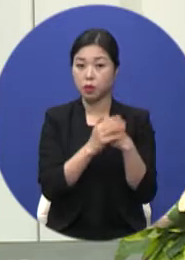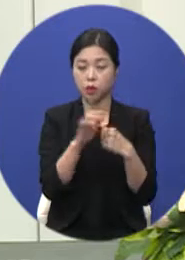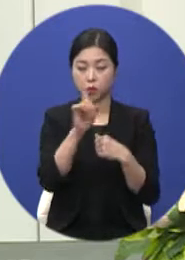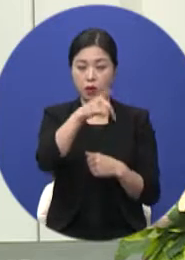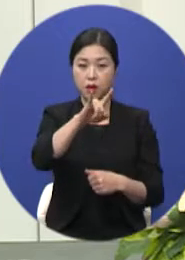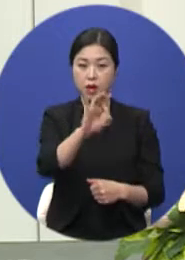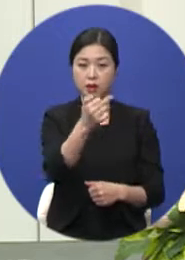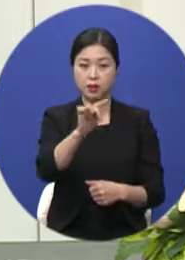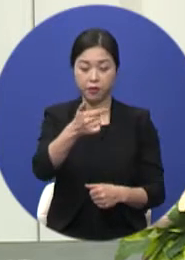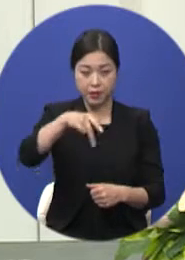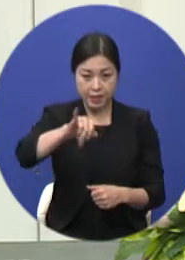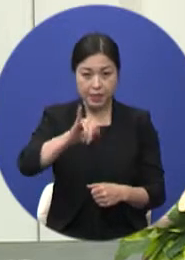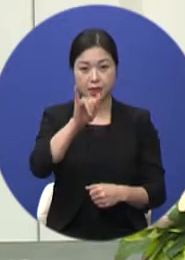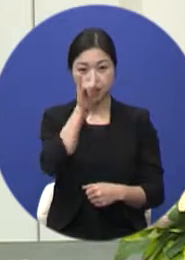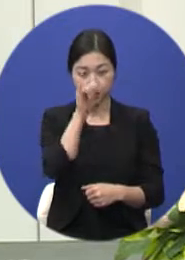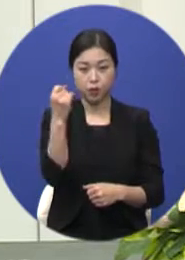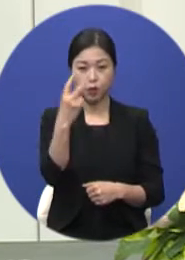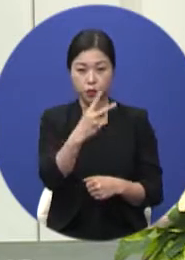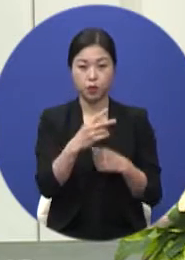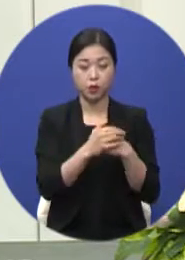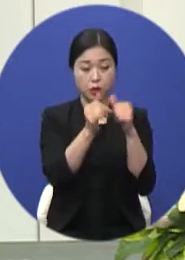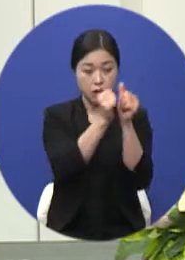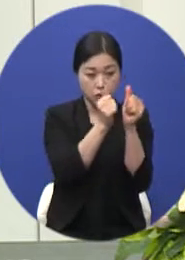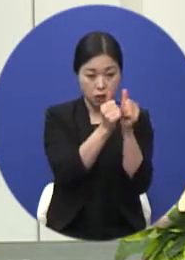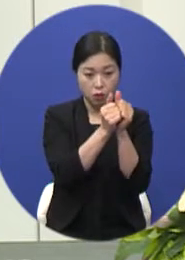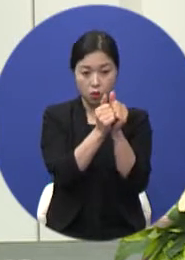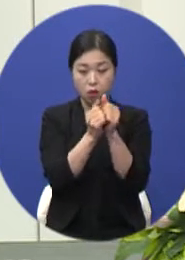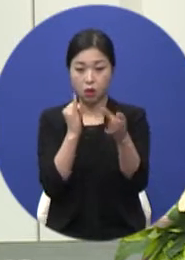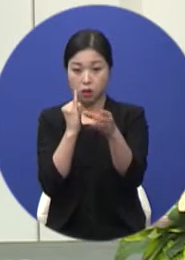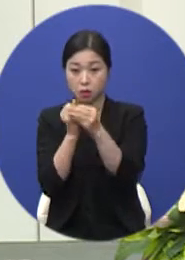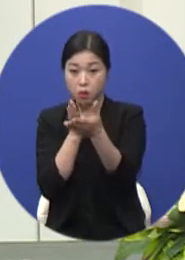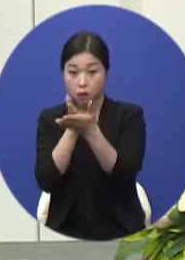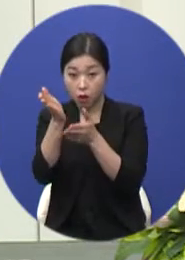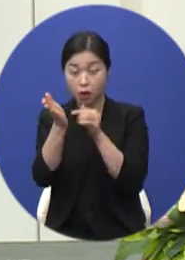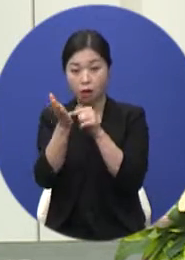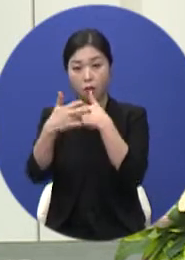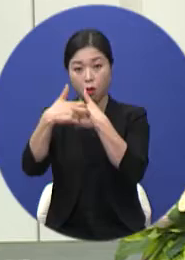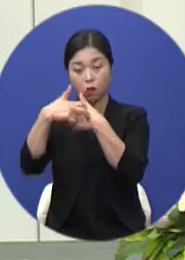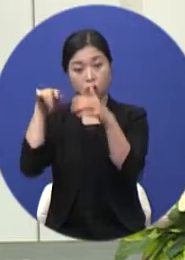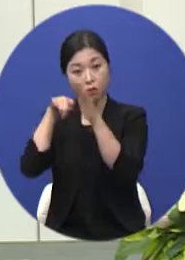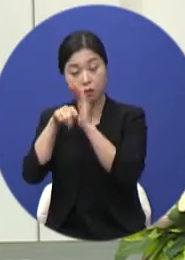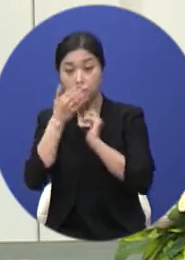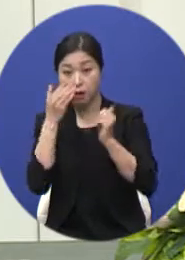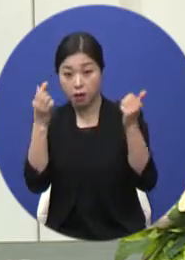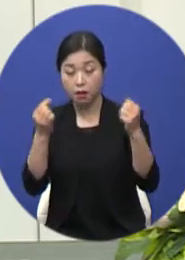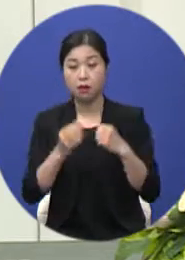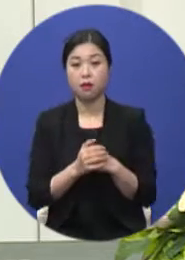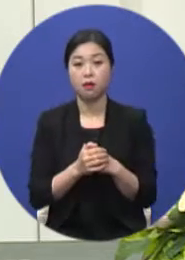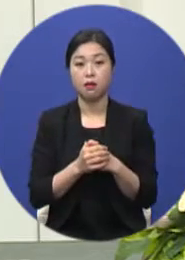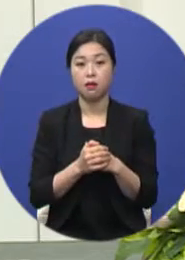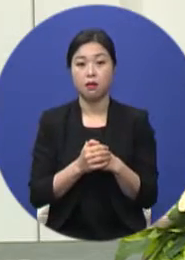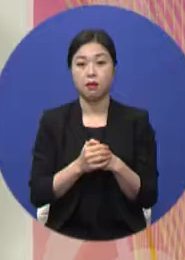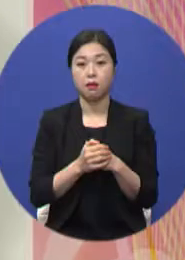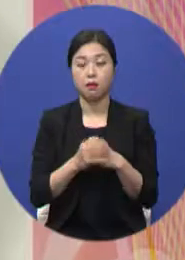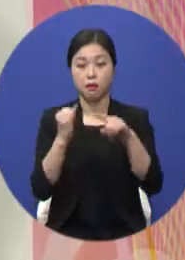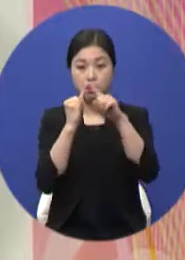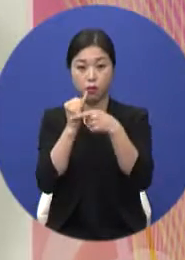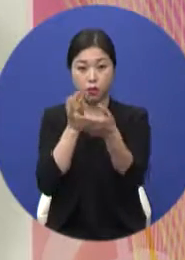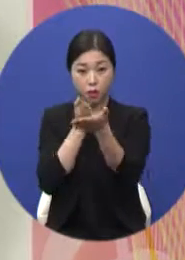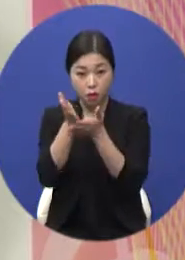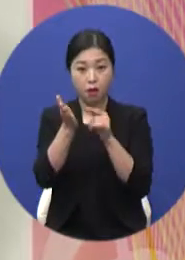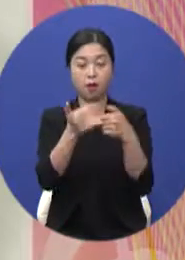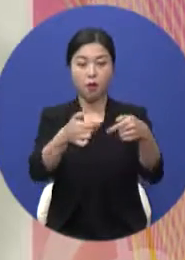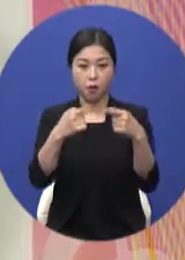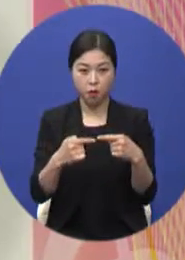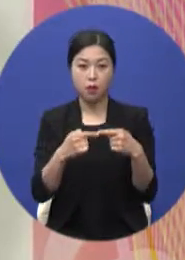갱년기가 있고 예. 남자도 산부인과에 갈 수가 있지 않나요? 가면 어떻게 되나요? 남자들도 산부인과에 오는 경우가